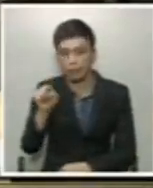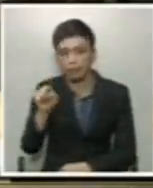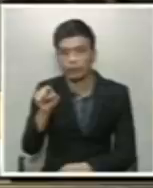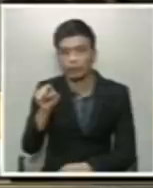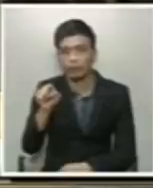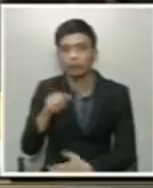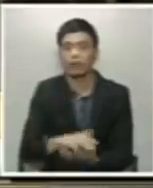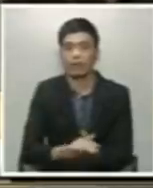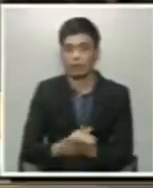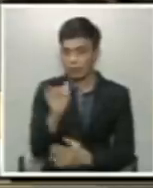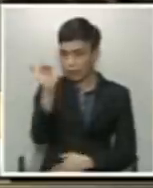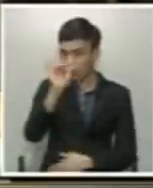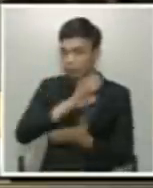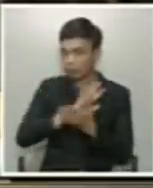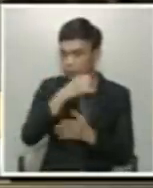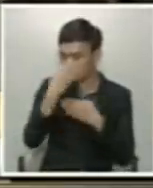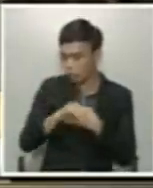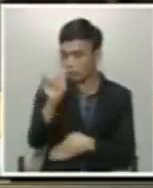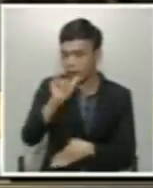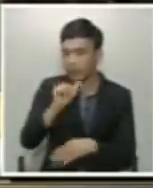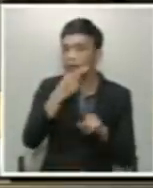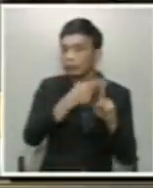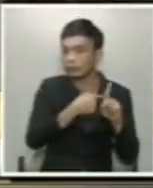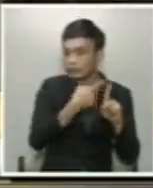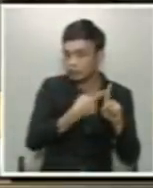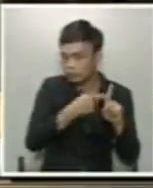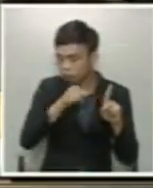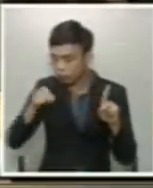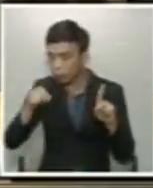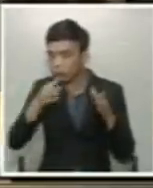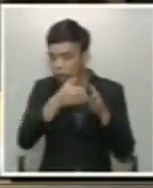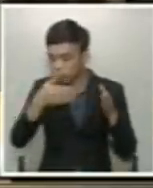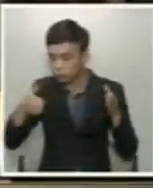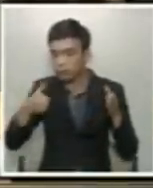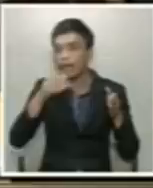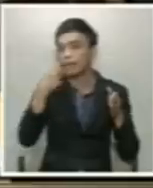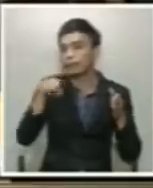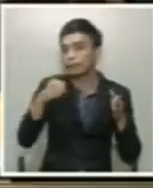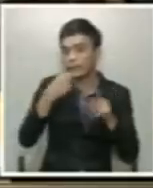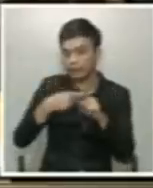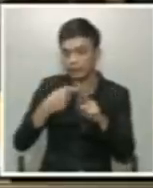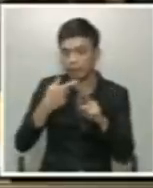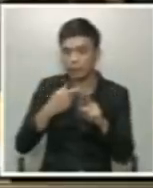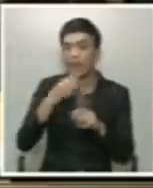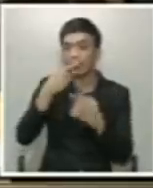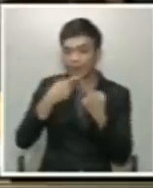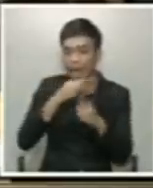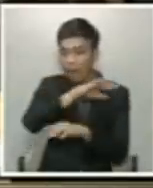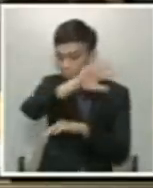43% และนี่ยังไม่จบนะฮะเพราะว่านี่แค่10เดือนทั้งปีของปีที่แล้วเนี่ยนะครับปิดโรงงานไป